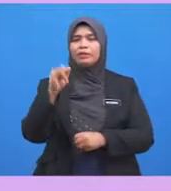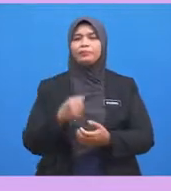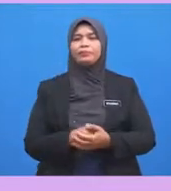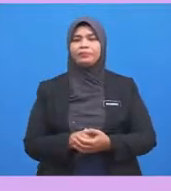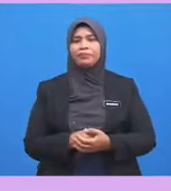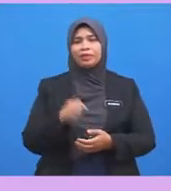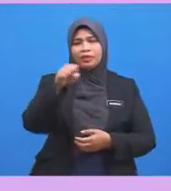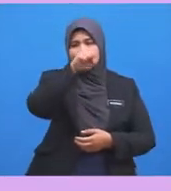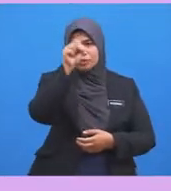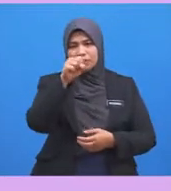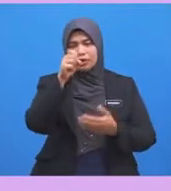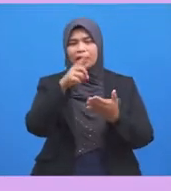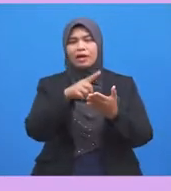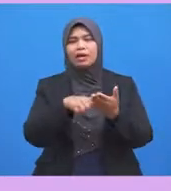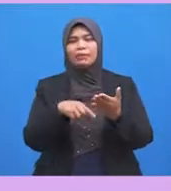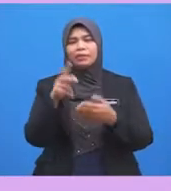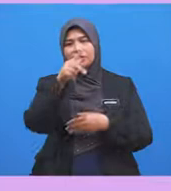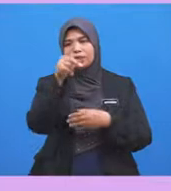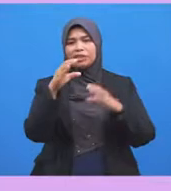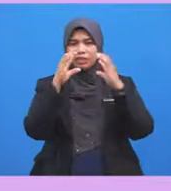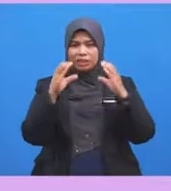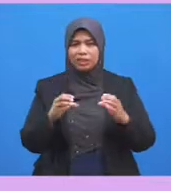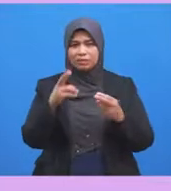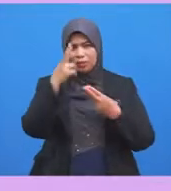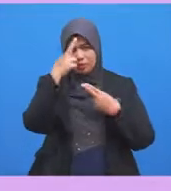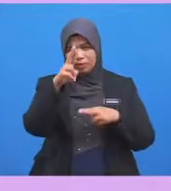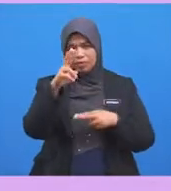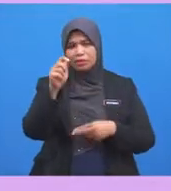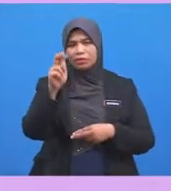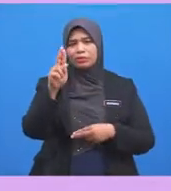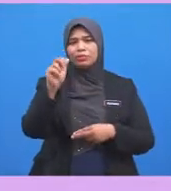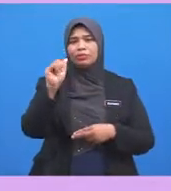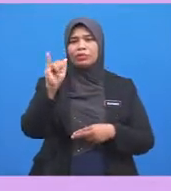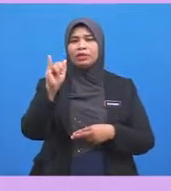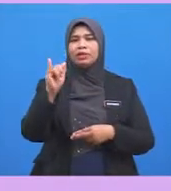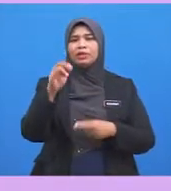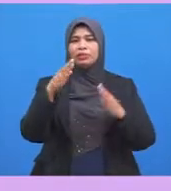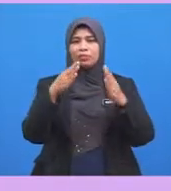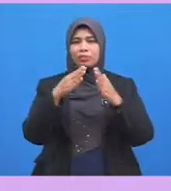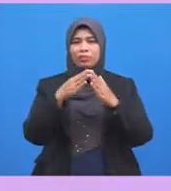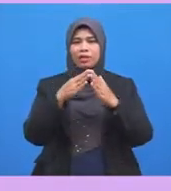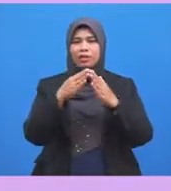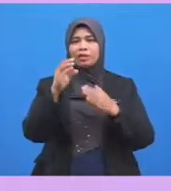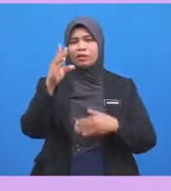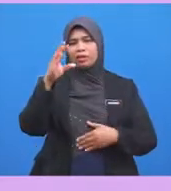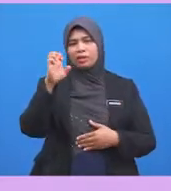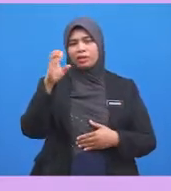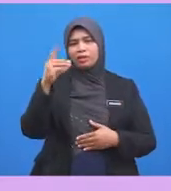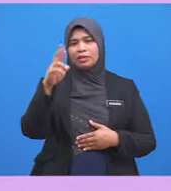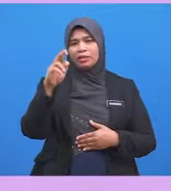Soalannya, apakah cara-cara menghormati tuai rumah Adrian dalam masyarakat